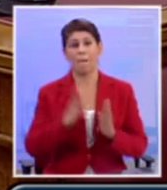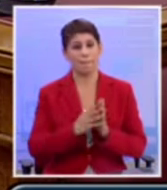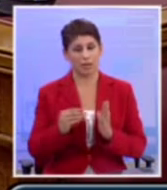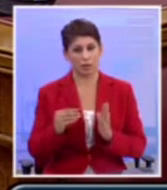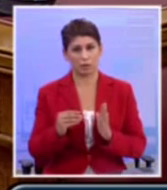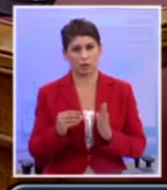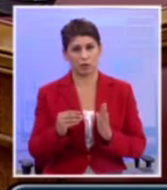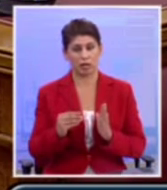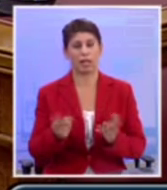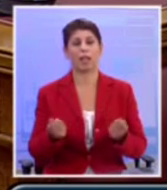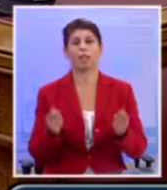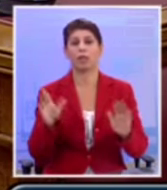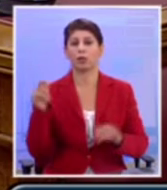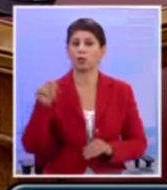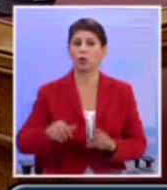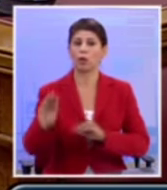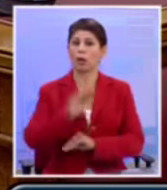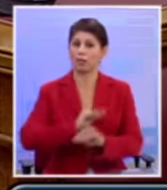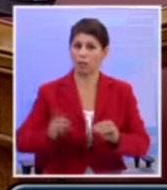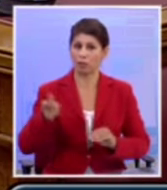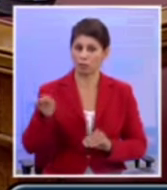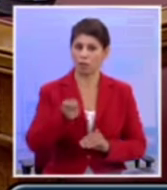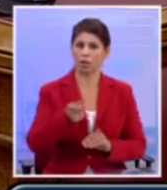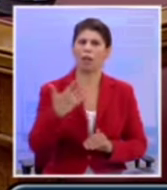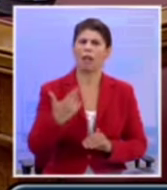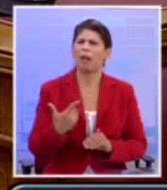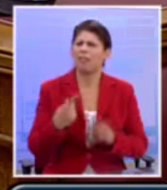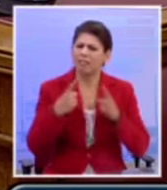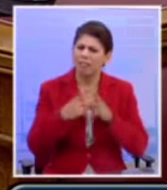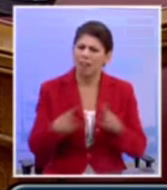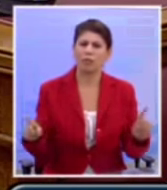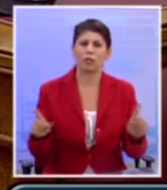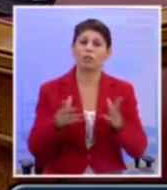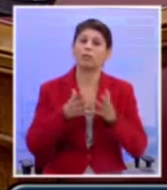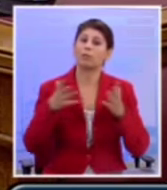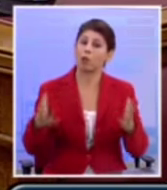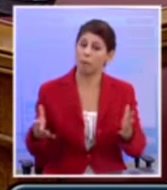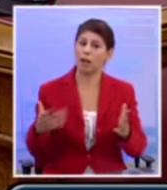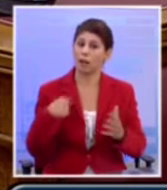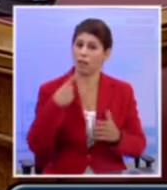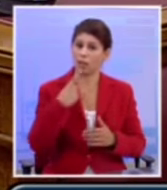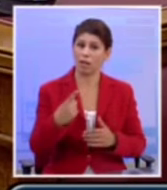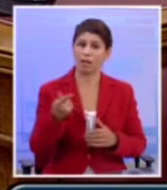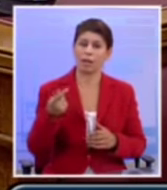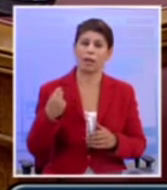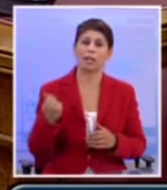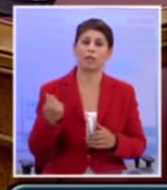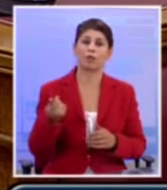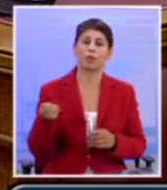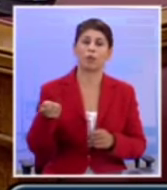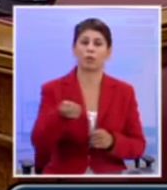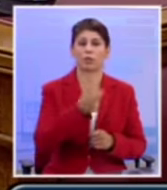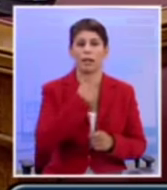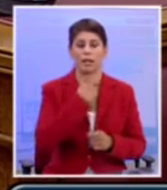χάρη, δεν γίνει τώρα η αναδιάθρωση, θα είναι τελείως διαφορετικές και μεγαλύτερες, θα έλεγα, οι χρηματοδοτικές ανάγκες